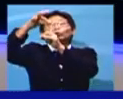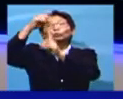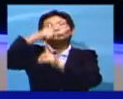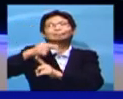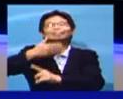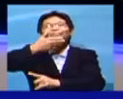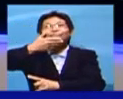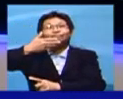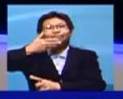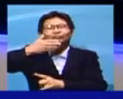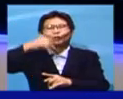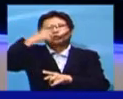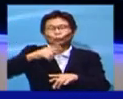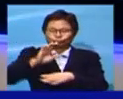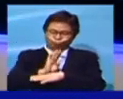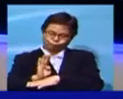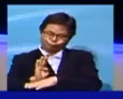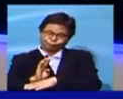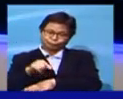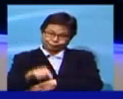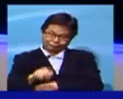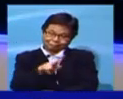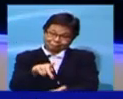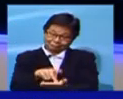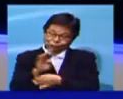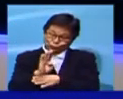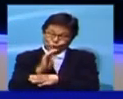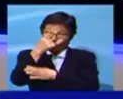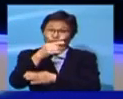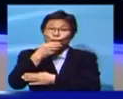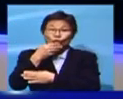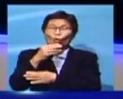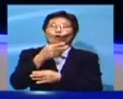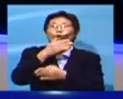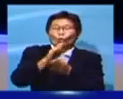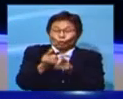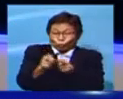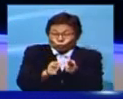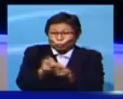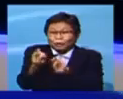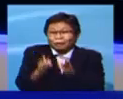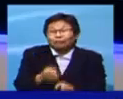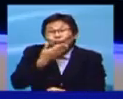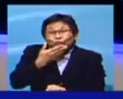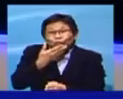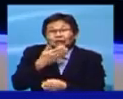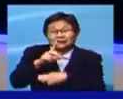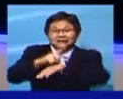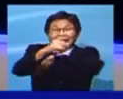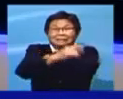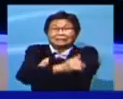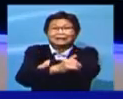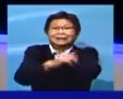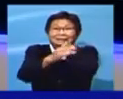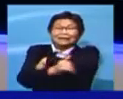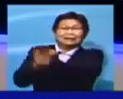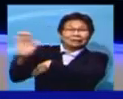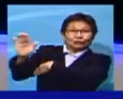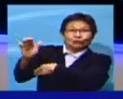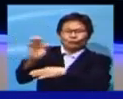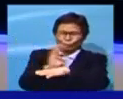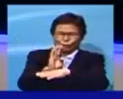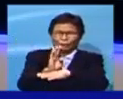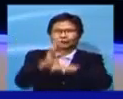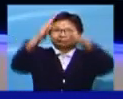generasi muda menjalankan perniagaan pusat tersebut membolehkan Usahawan Muda di negeri itu Berniaga di bawah satu